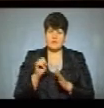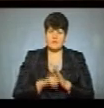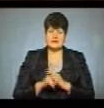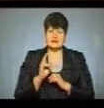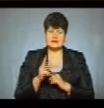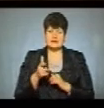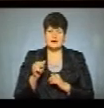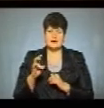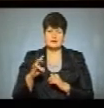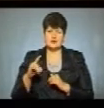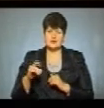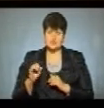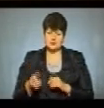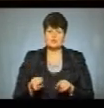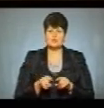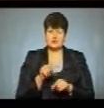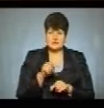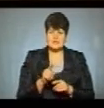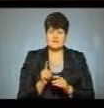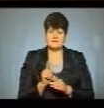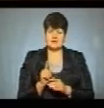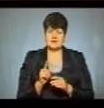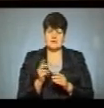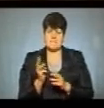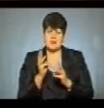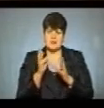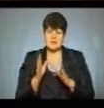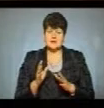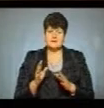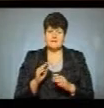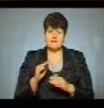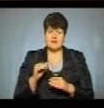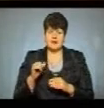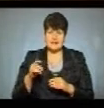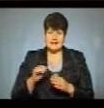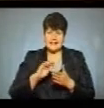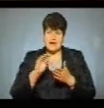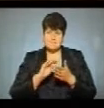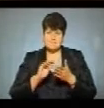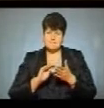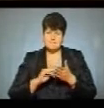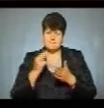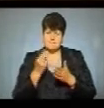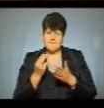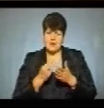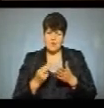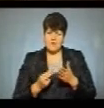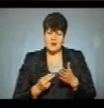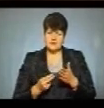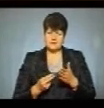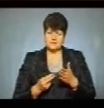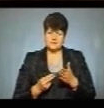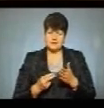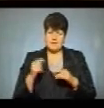Гандзюк. Також тоді вони запалили фаєри та намалювали на бруківці